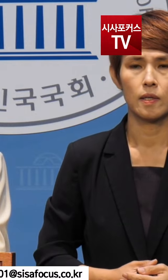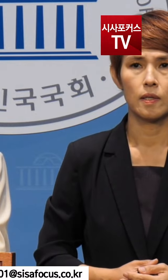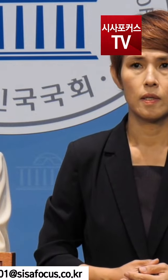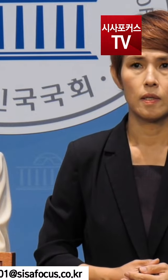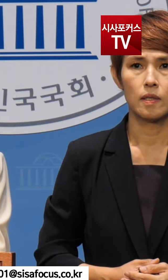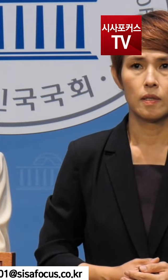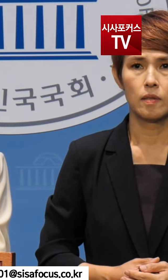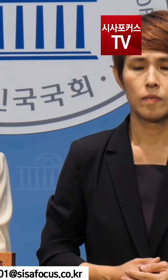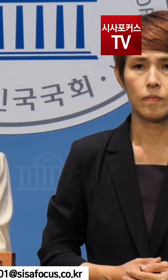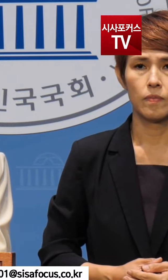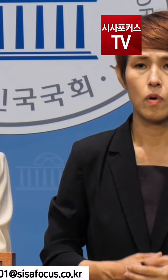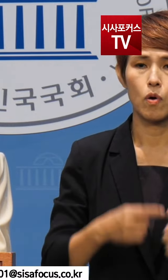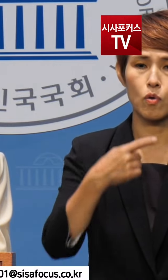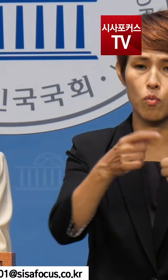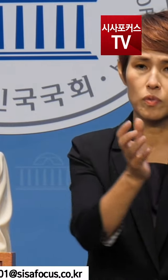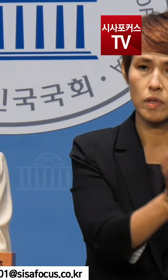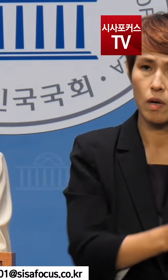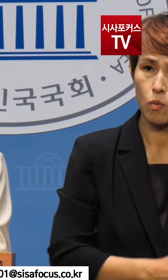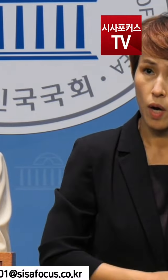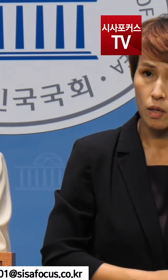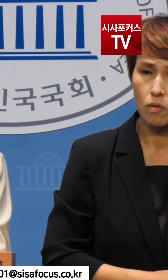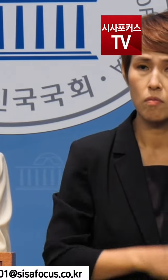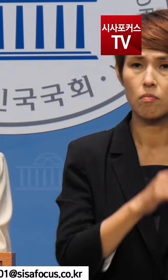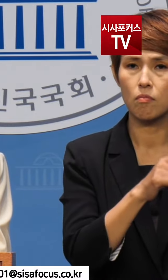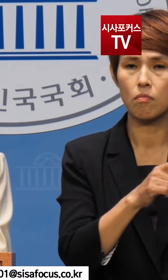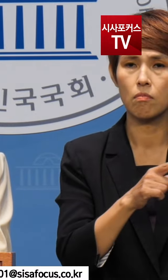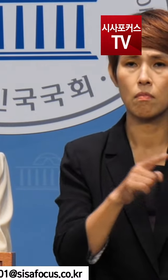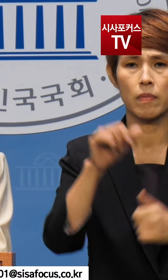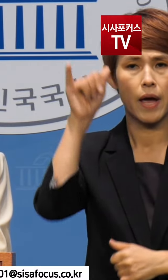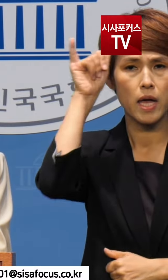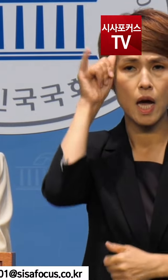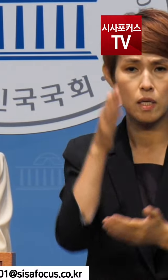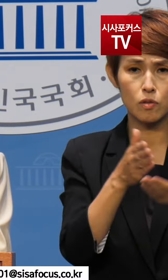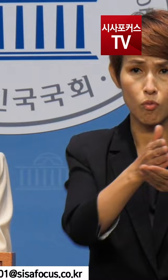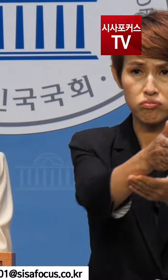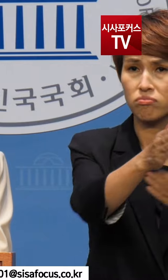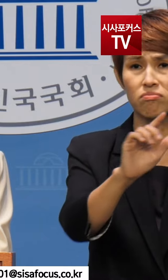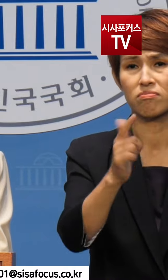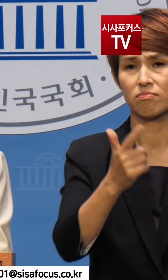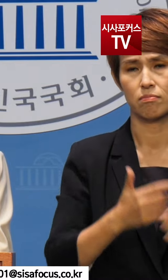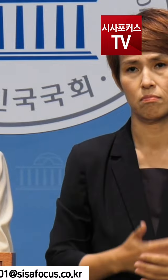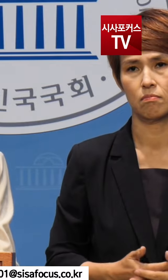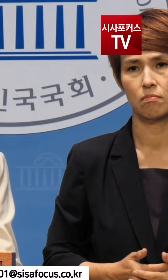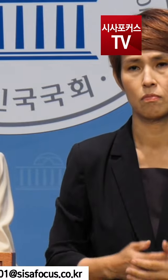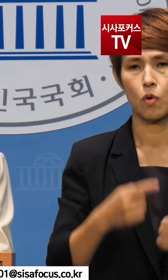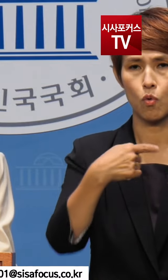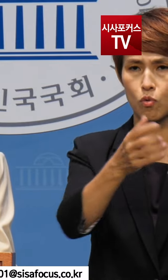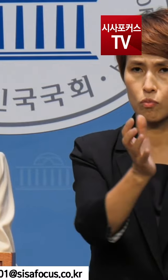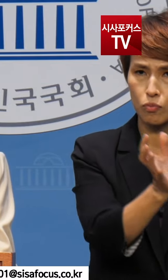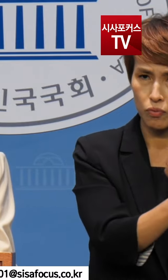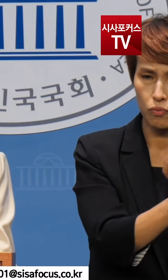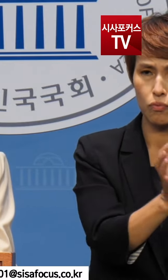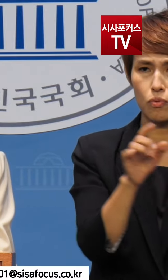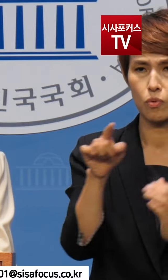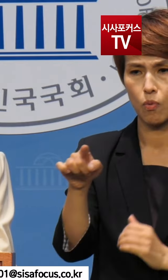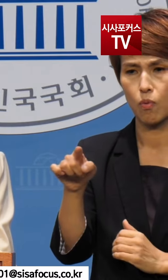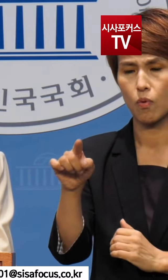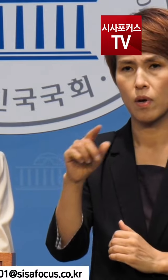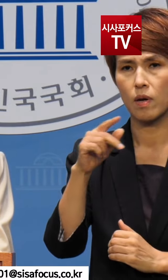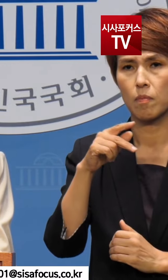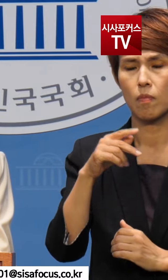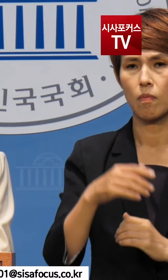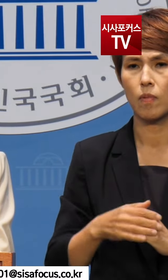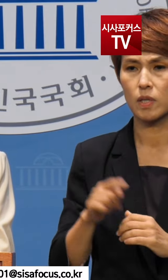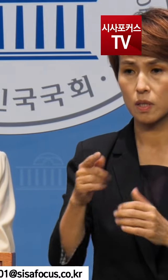참고로 제이 원장, 교육부 장관 모두 AI 전공자나 전문가가 아니고 교육부나 캐리스 내부에도